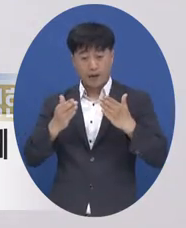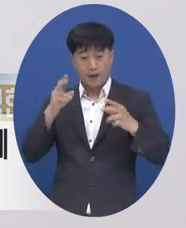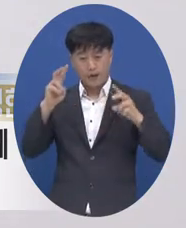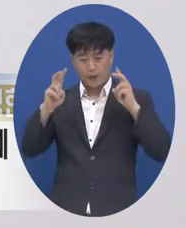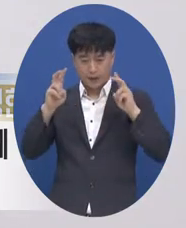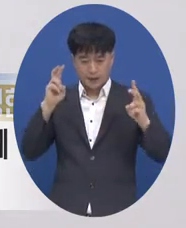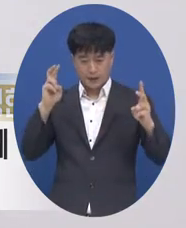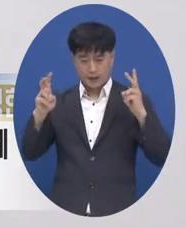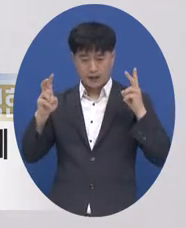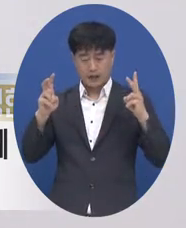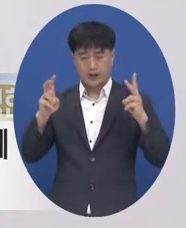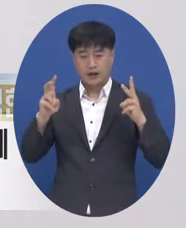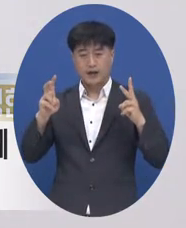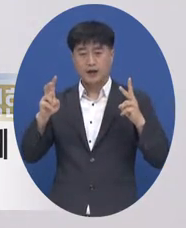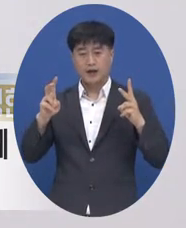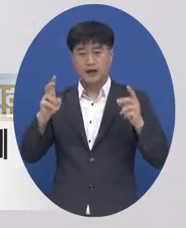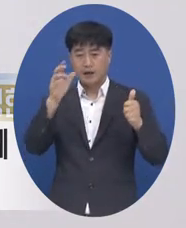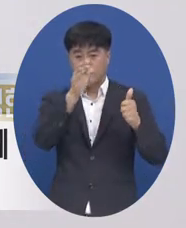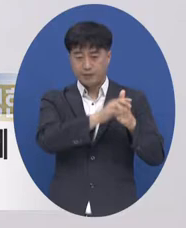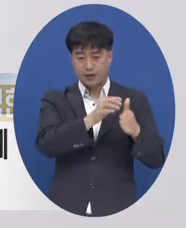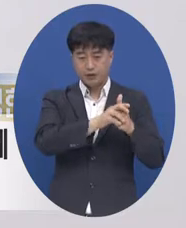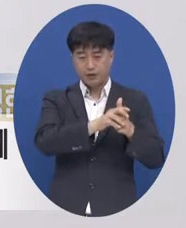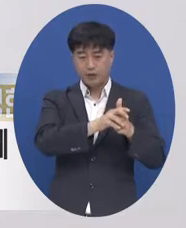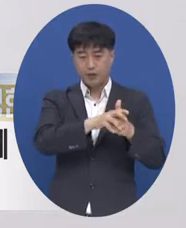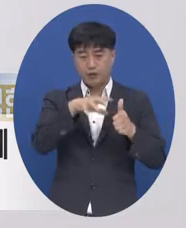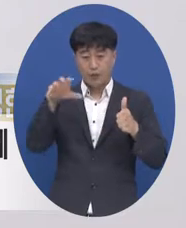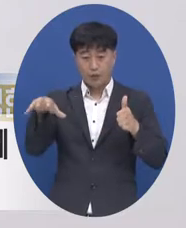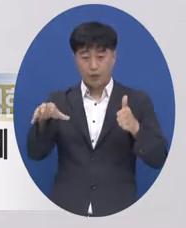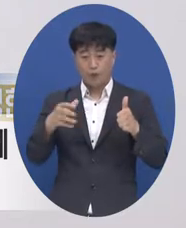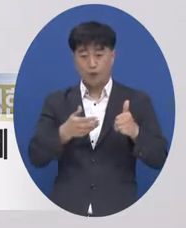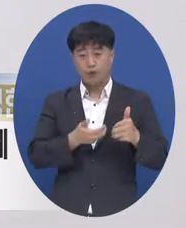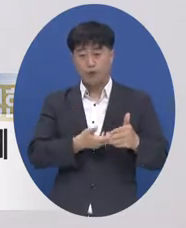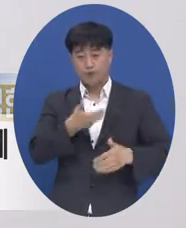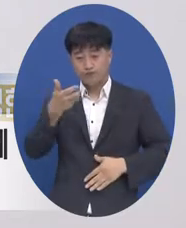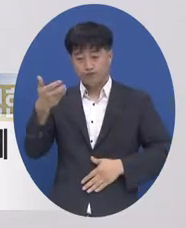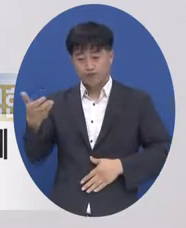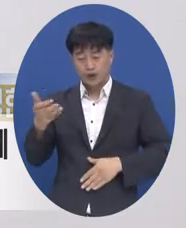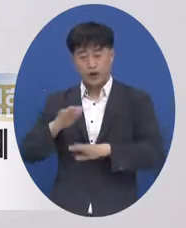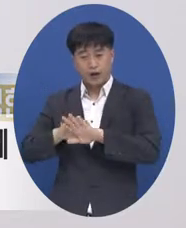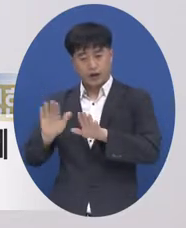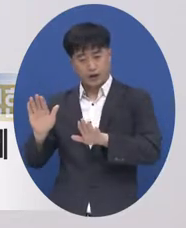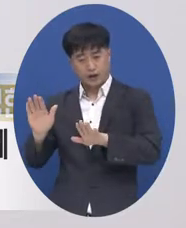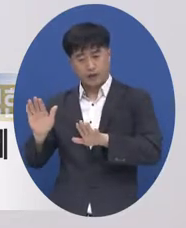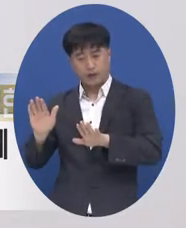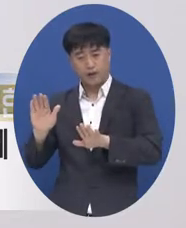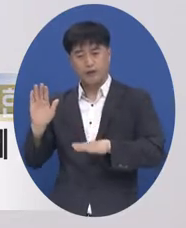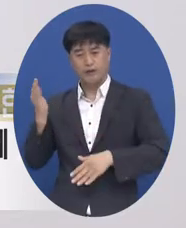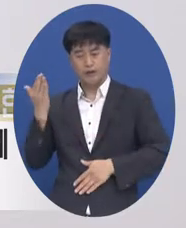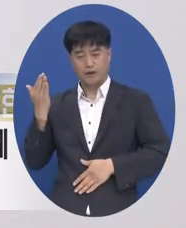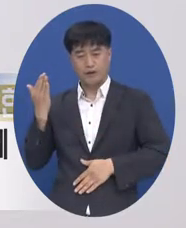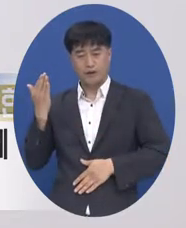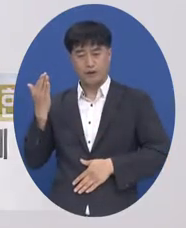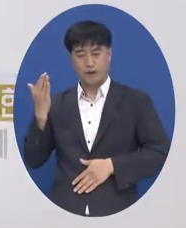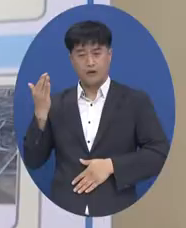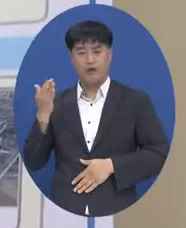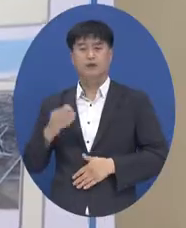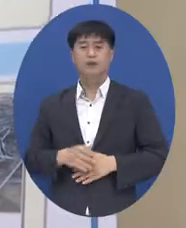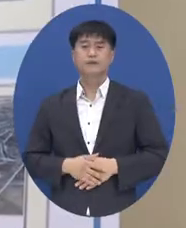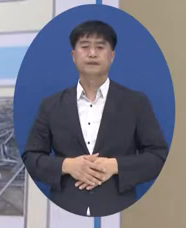폐기물, 허가를 받은 폐기물 처리 업자에 의해서 그 처리 장소로다 운반 처리를 해야